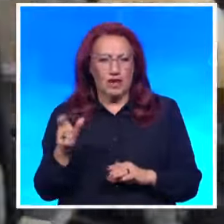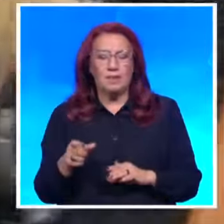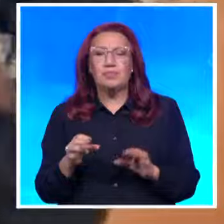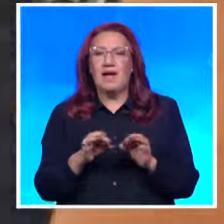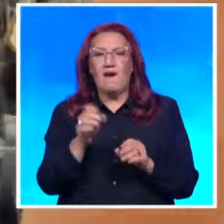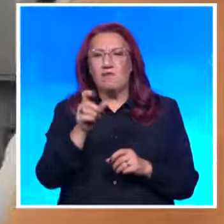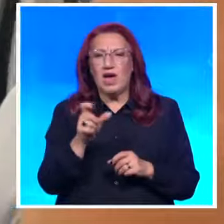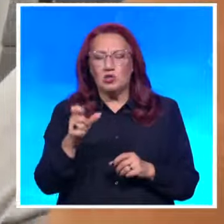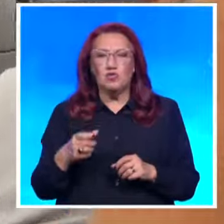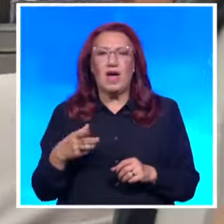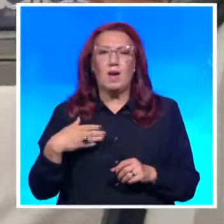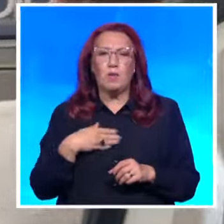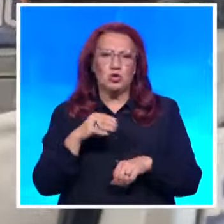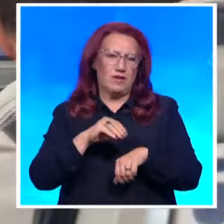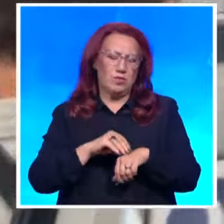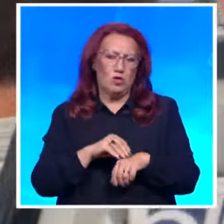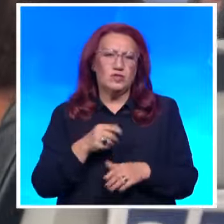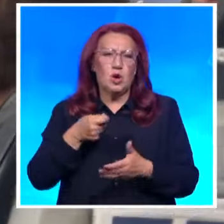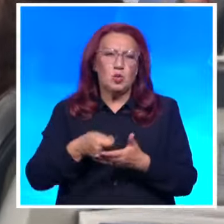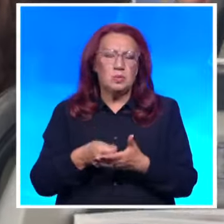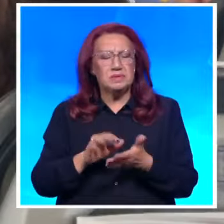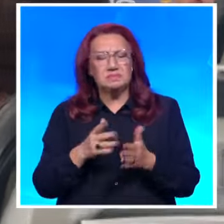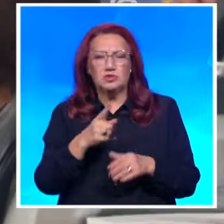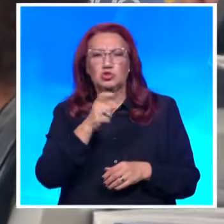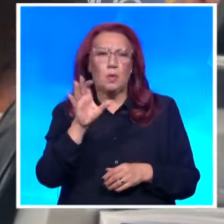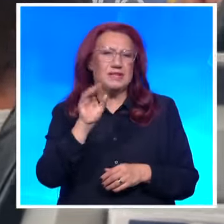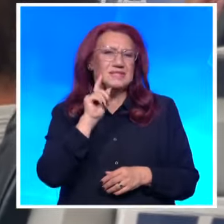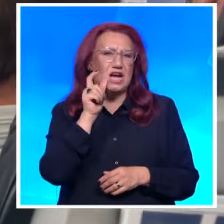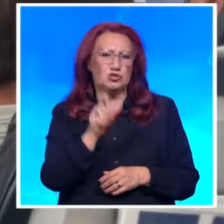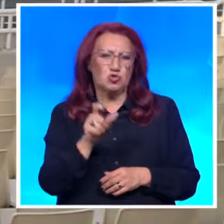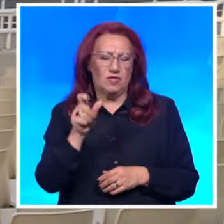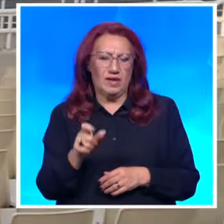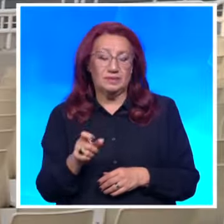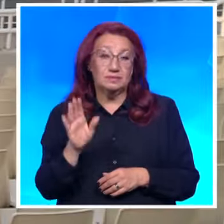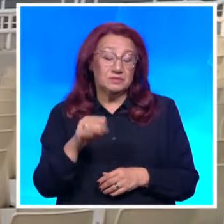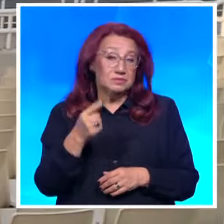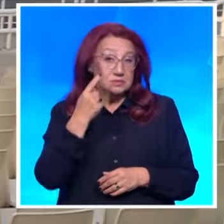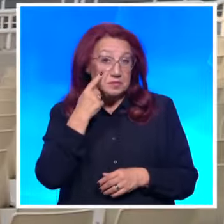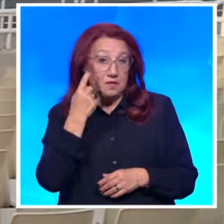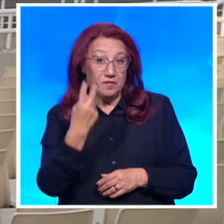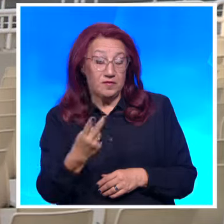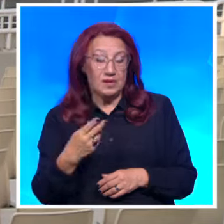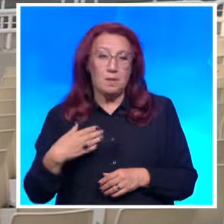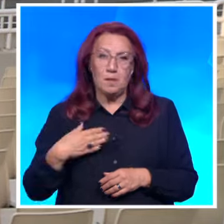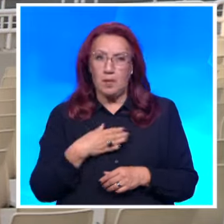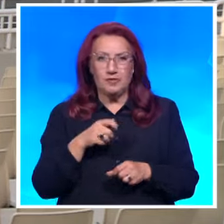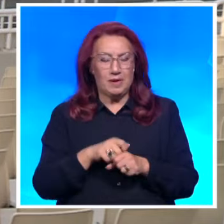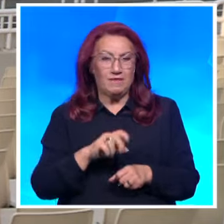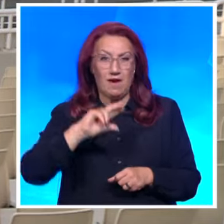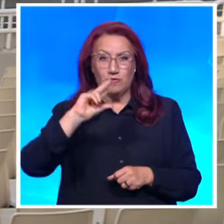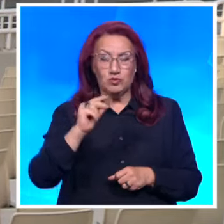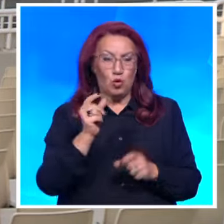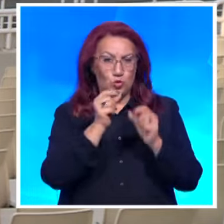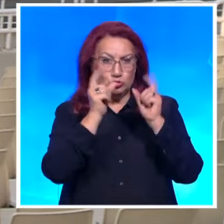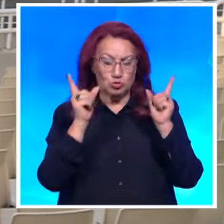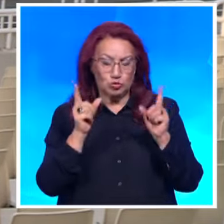билети, са малко над 150. Да видим дали Ботев ще успее да направи второ европейско чудо в европейските клубни турнири, след като отстрани Марибор.